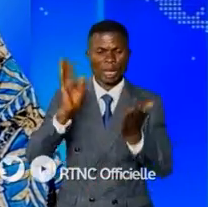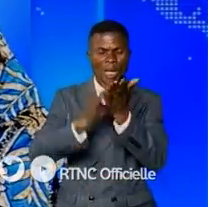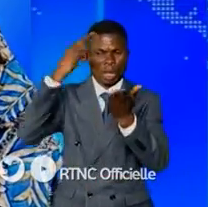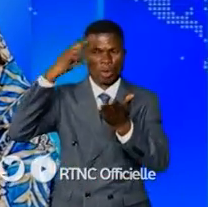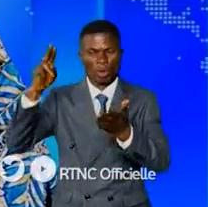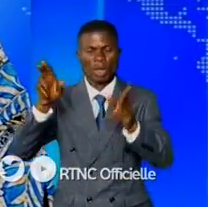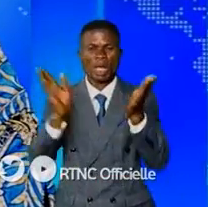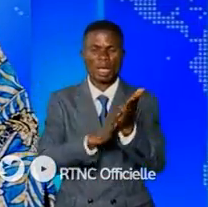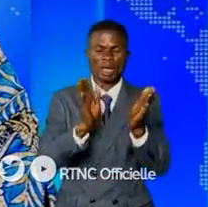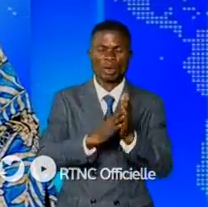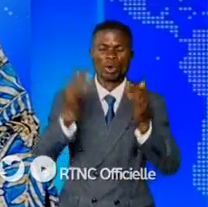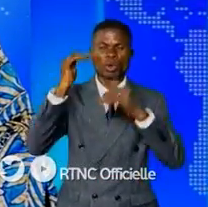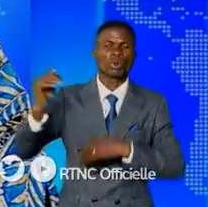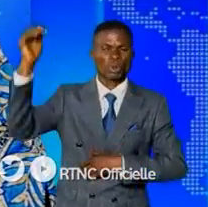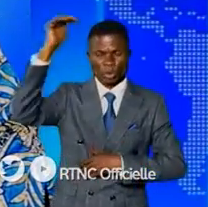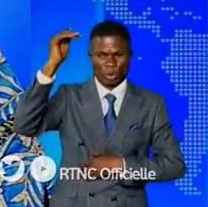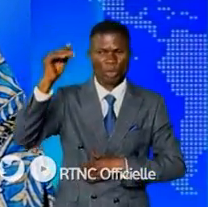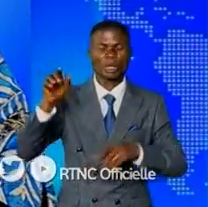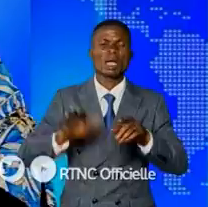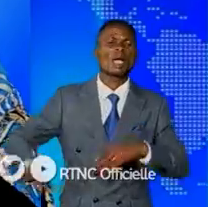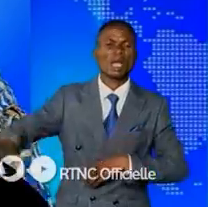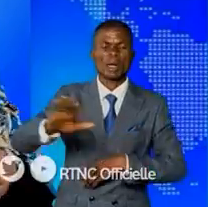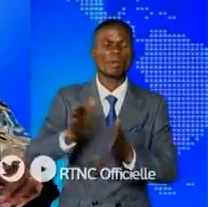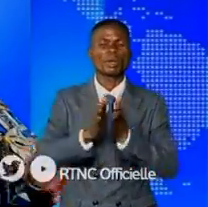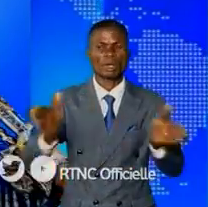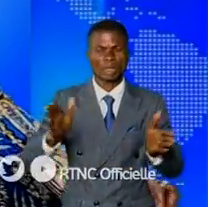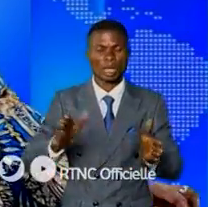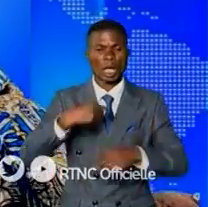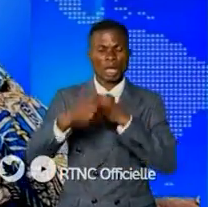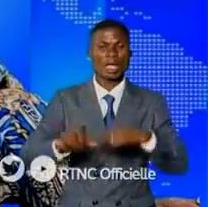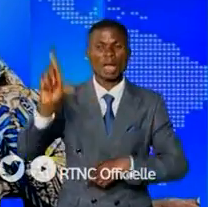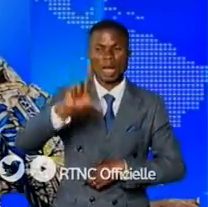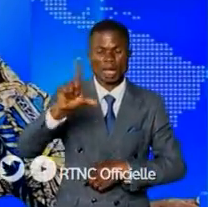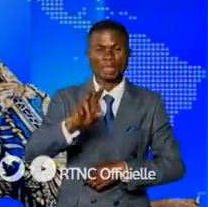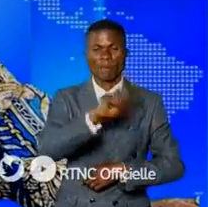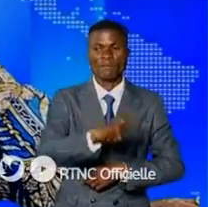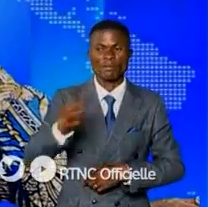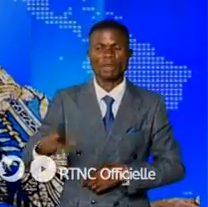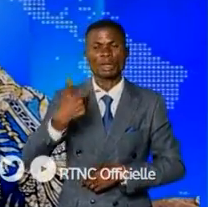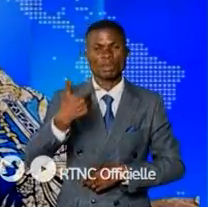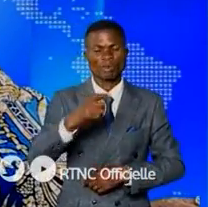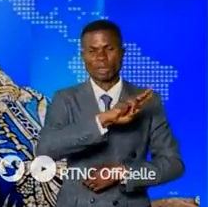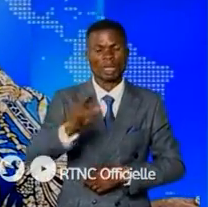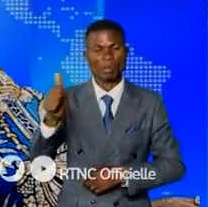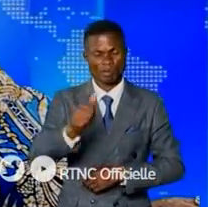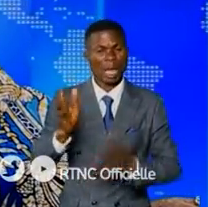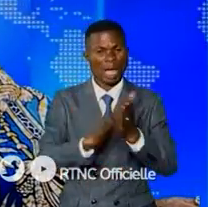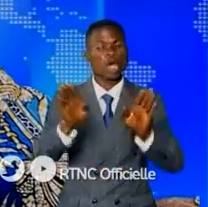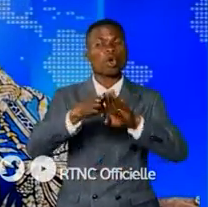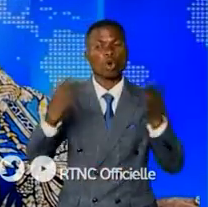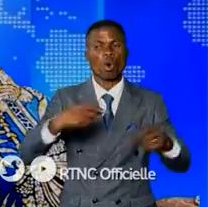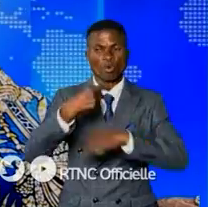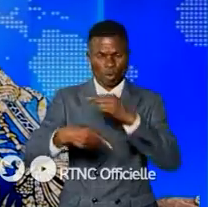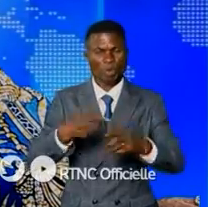et instituts supérieurs sur toute l'étendue du territoire national à partir de ce lundi 22 février